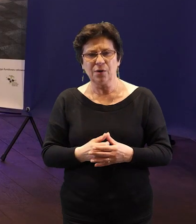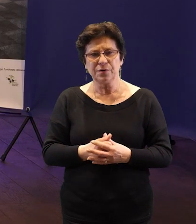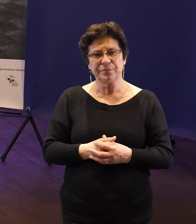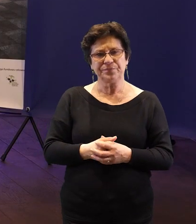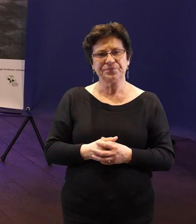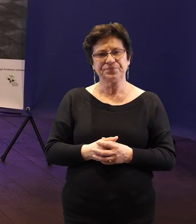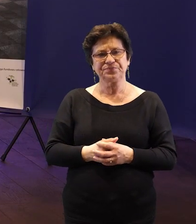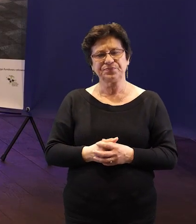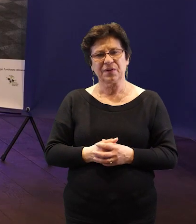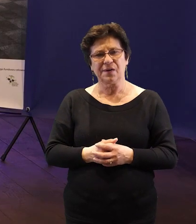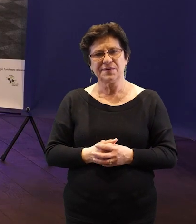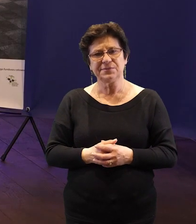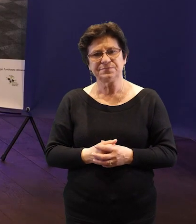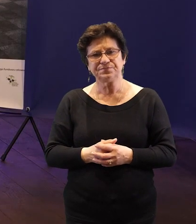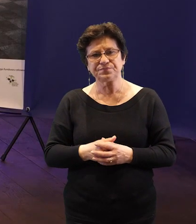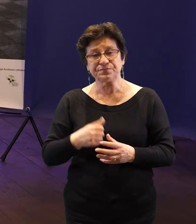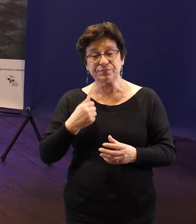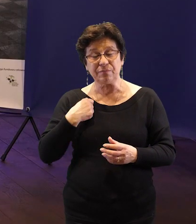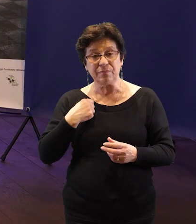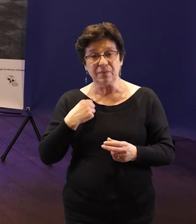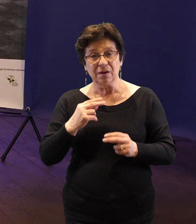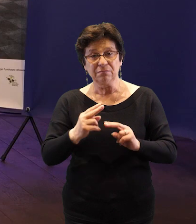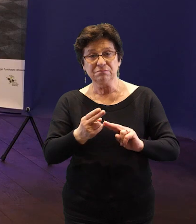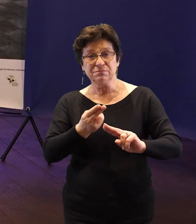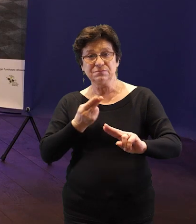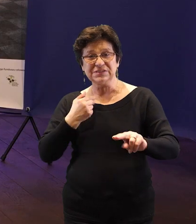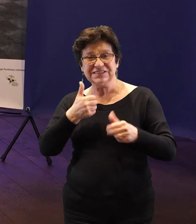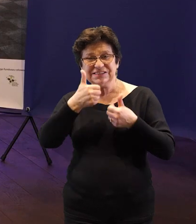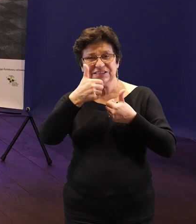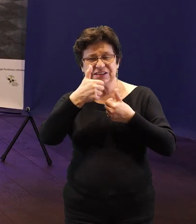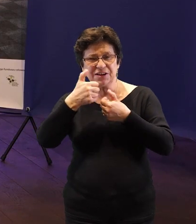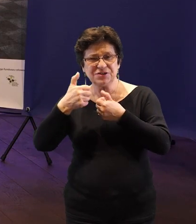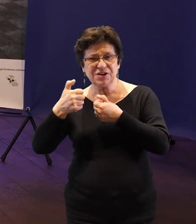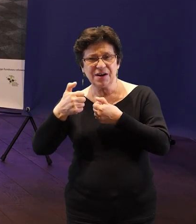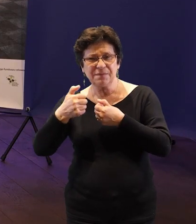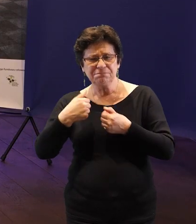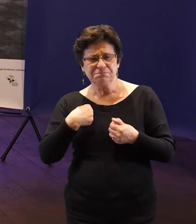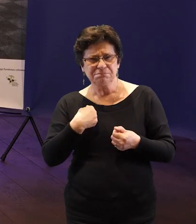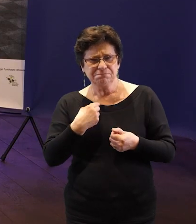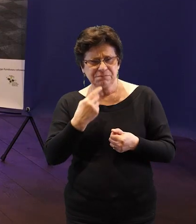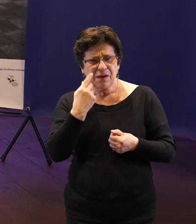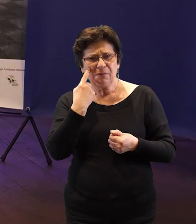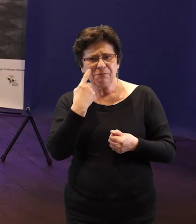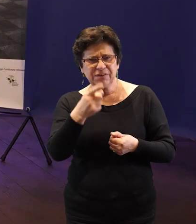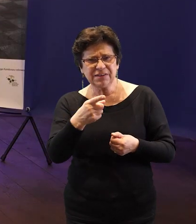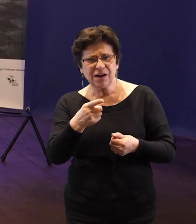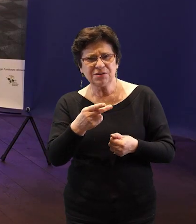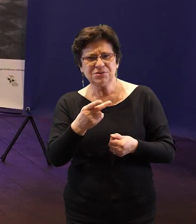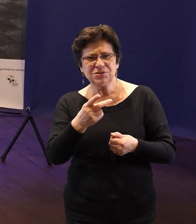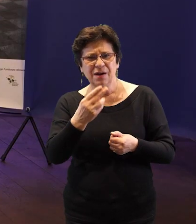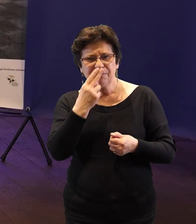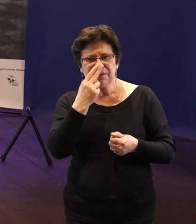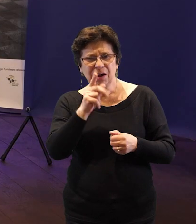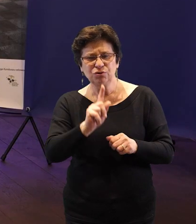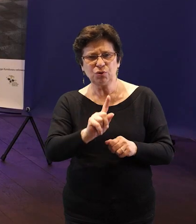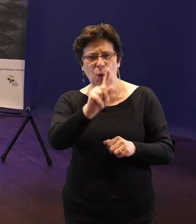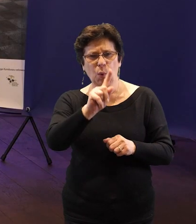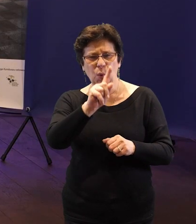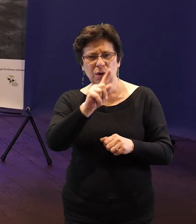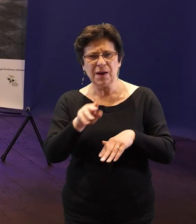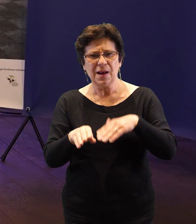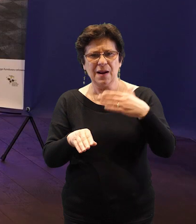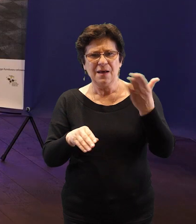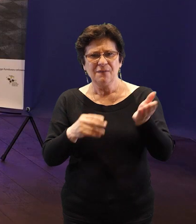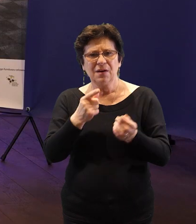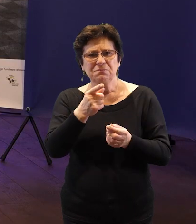poziomy pierścień. No jak cofniemy sobie zdjęcia, no to to mniej więcej coś takiego jak na samej górze, więc jak czytałem